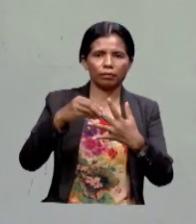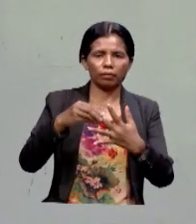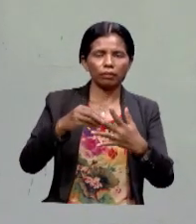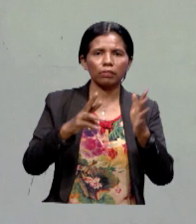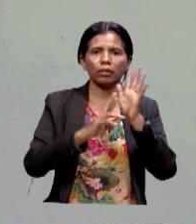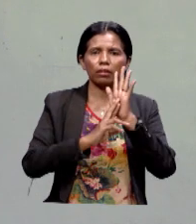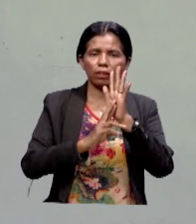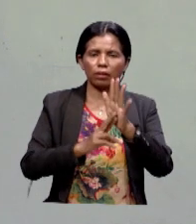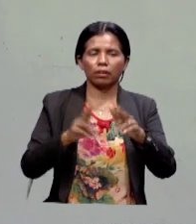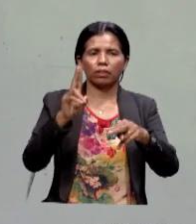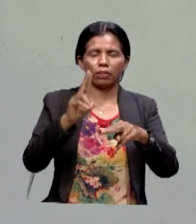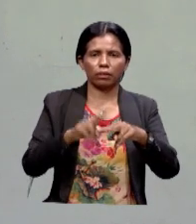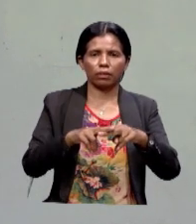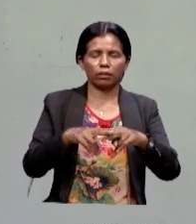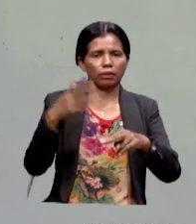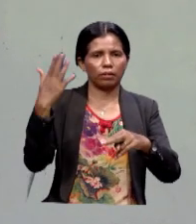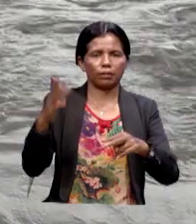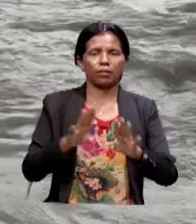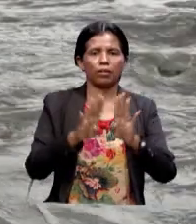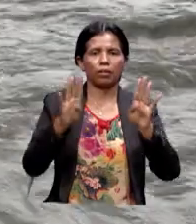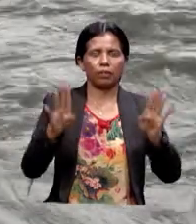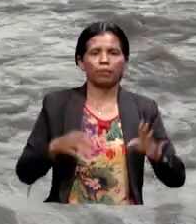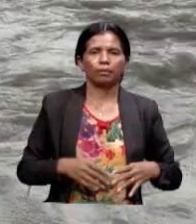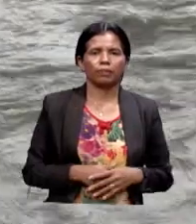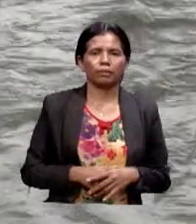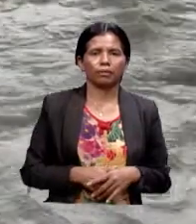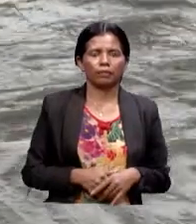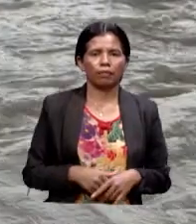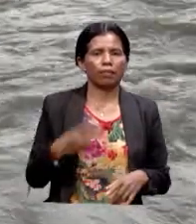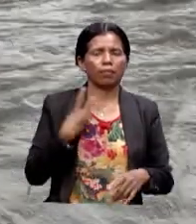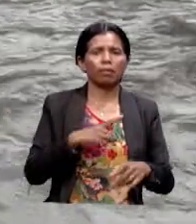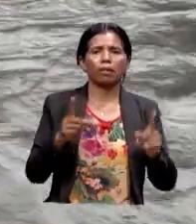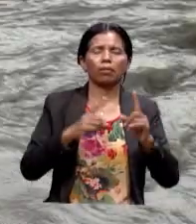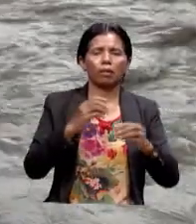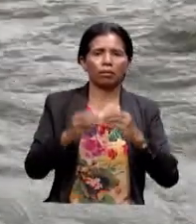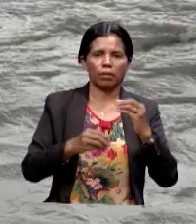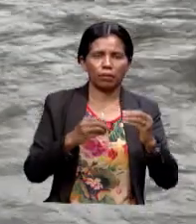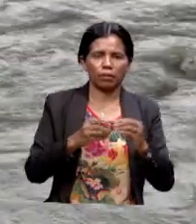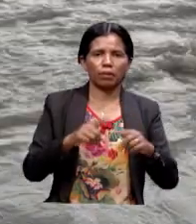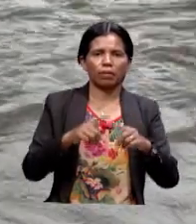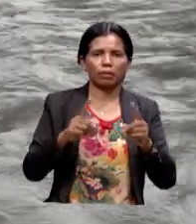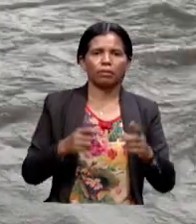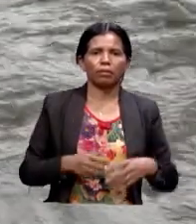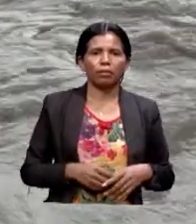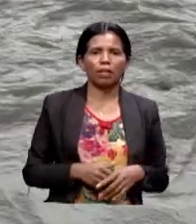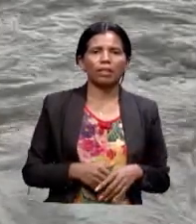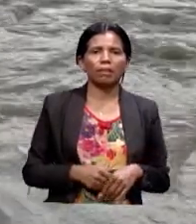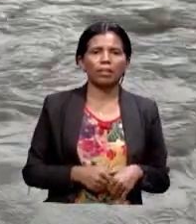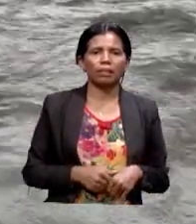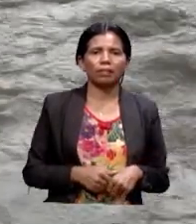representan siram beturu ma fuku nabam bela telok matang. Amla kuliah dek, mabe obrato ne, fas parti ne haula